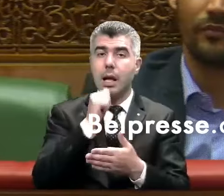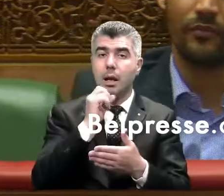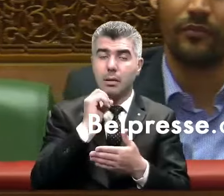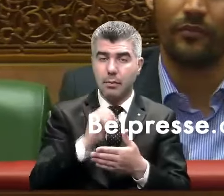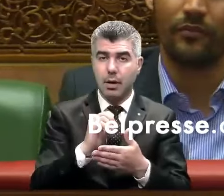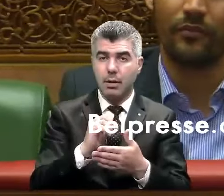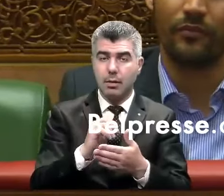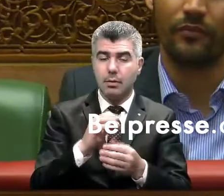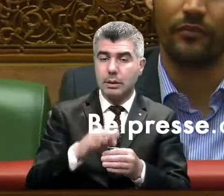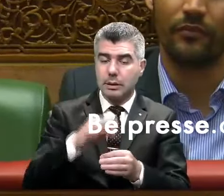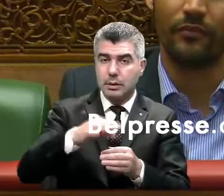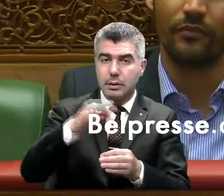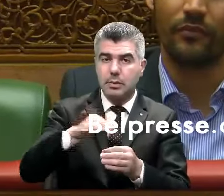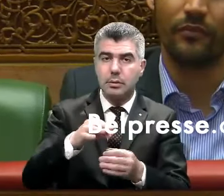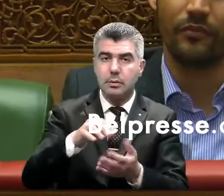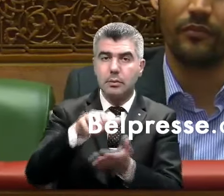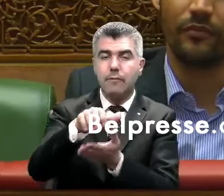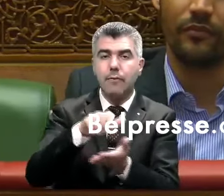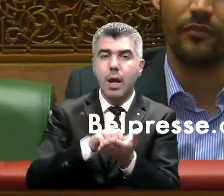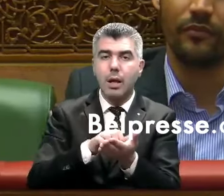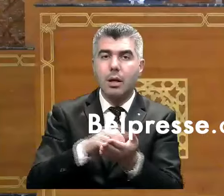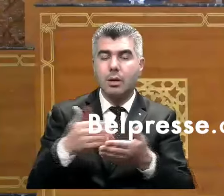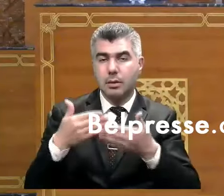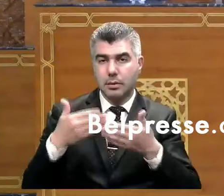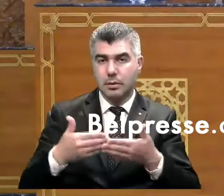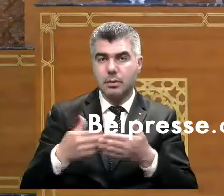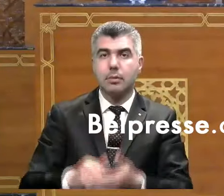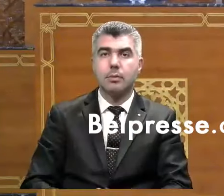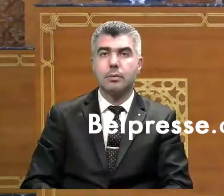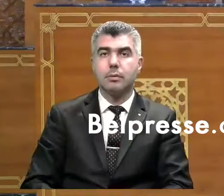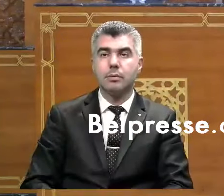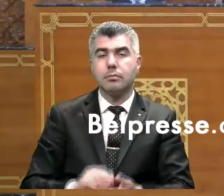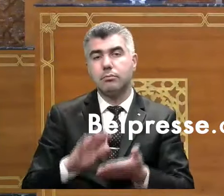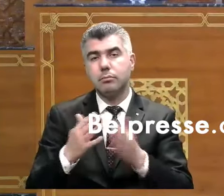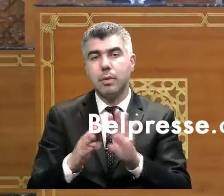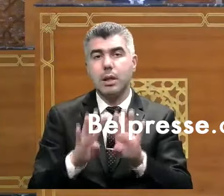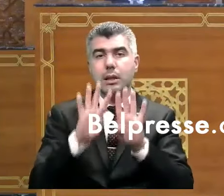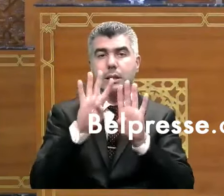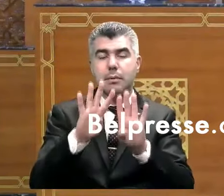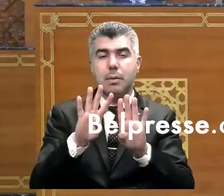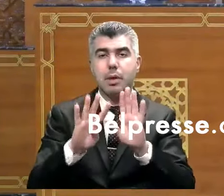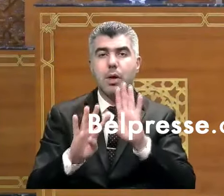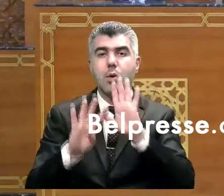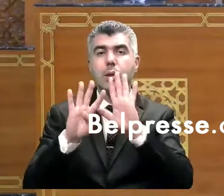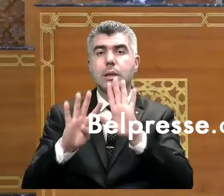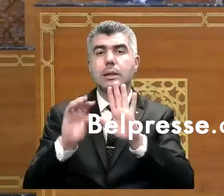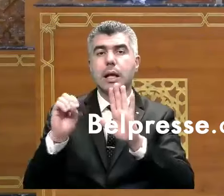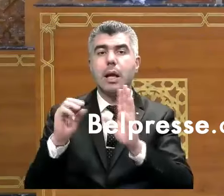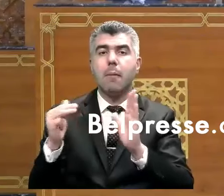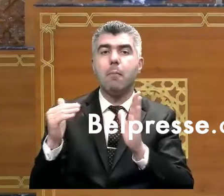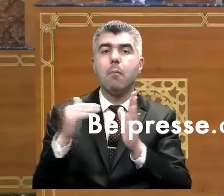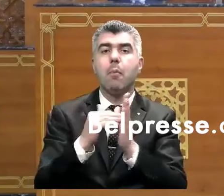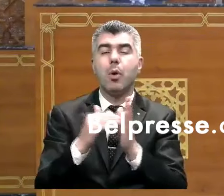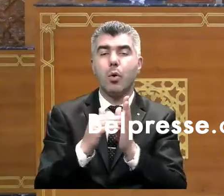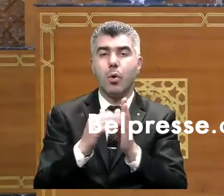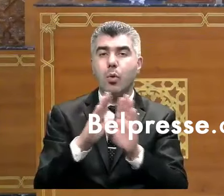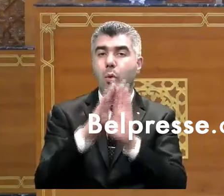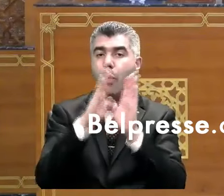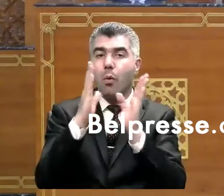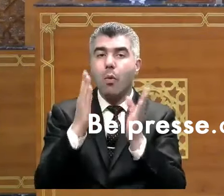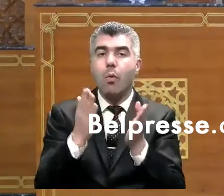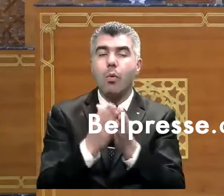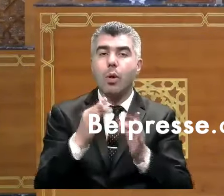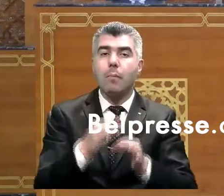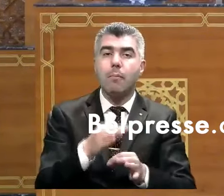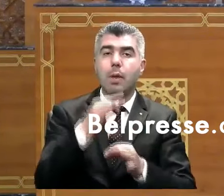للري دوائر السقي في هذ الظروف ك تبلغ 890 مليون متر مكعب في الاجمال ديالها